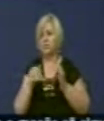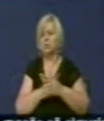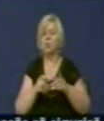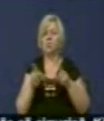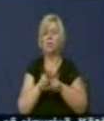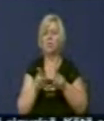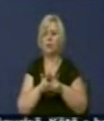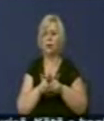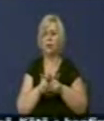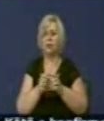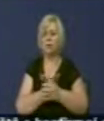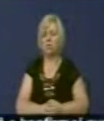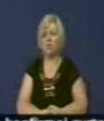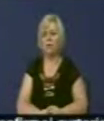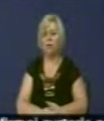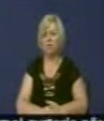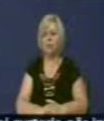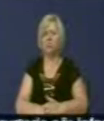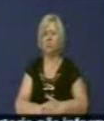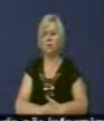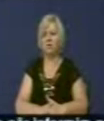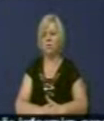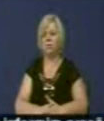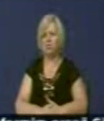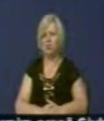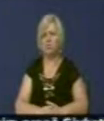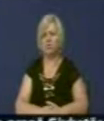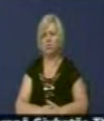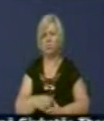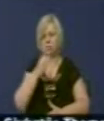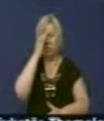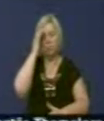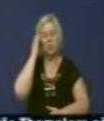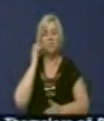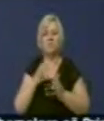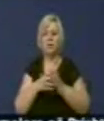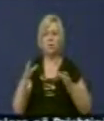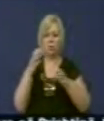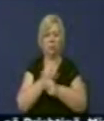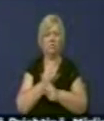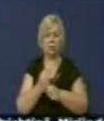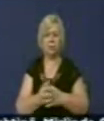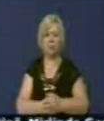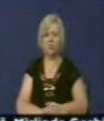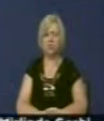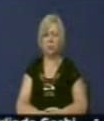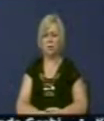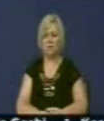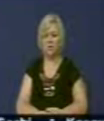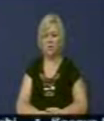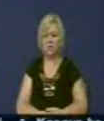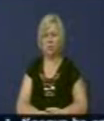vetë janë tuajsuar këtu në Kosovë, prandaj i kemi si dëshmi për këtë që e vërtetojnë e konfirmojnë një gjë të